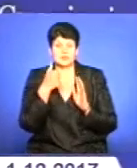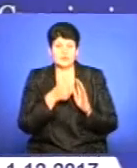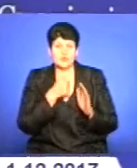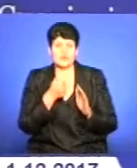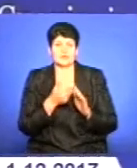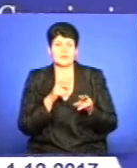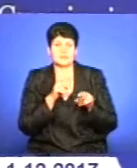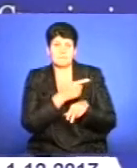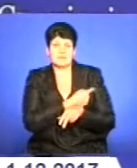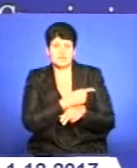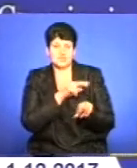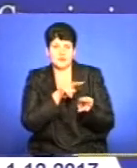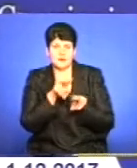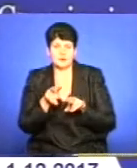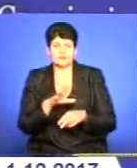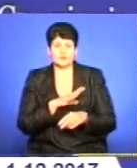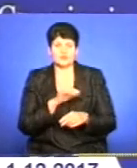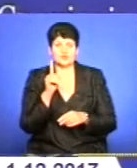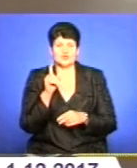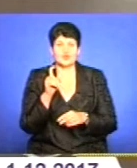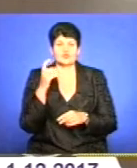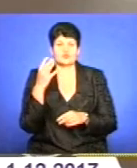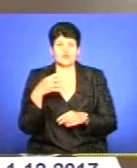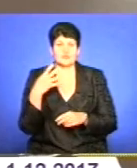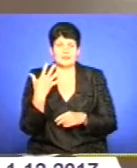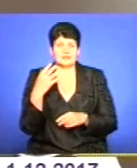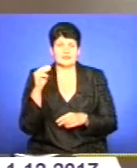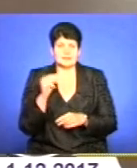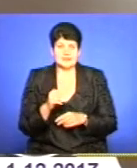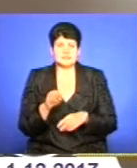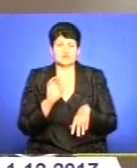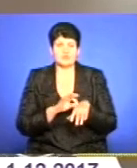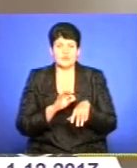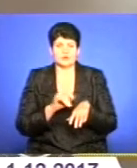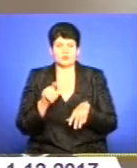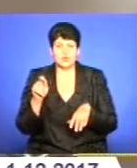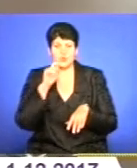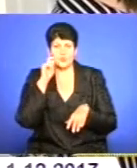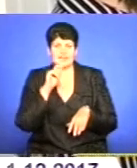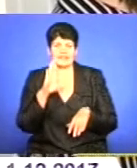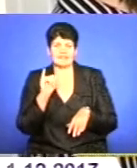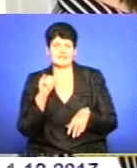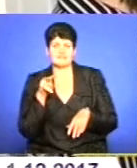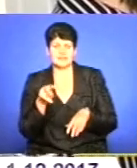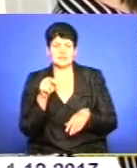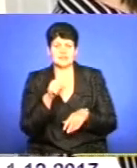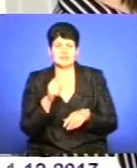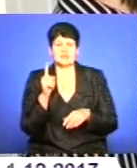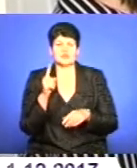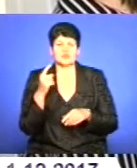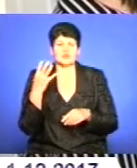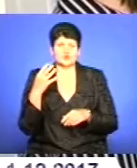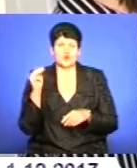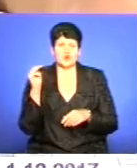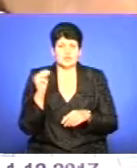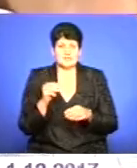медичним наглядом знаходилось 135 тисяч 414 ВІЛ-інфікованих громадян України, з них 40 тисяч 186 з